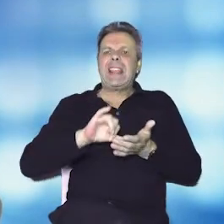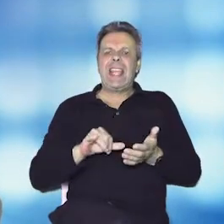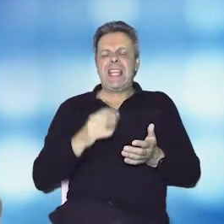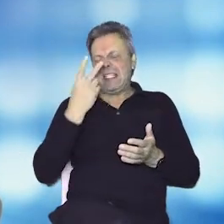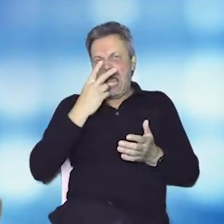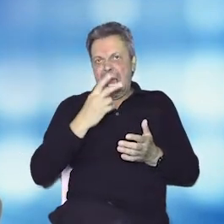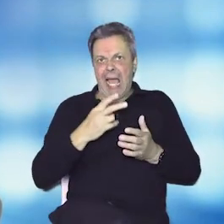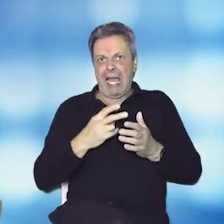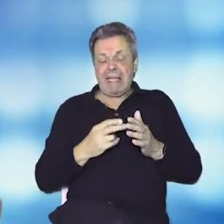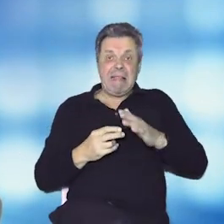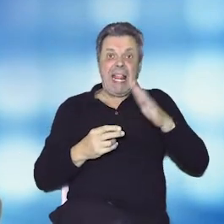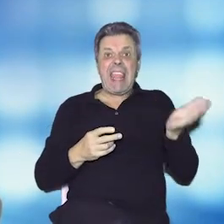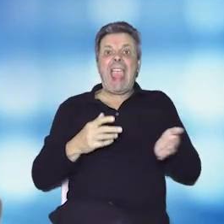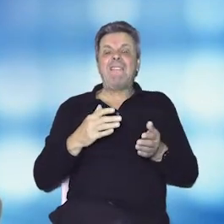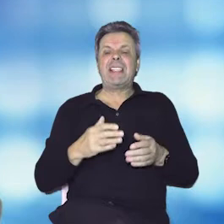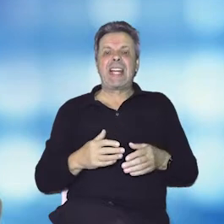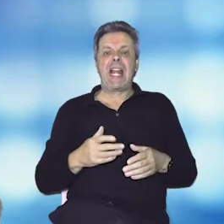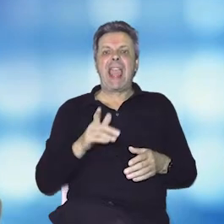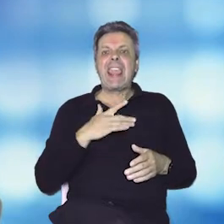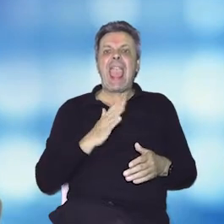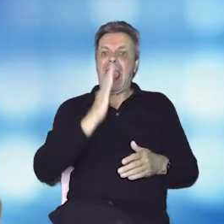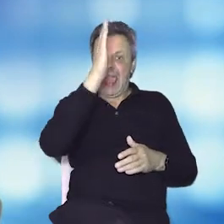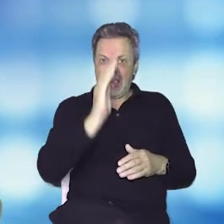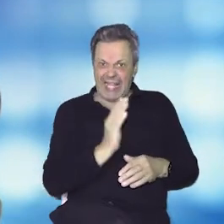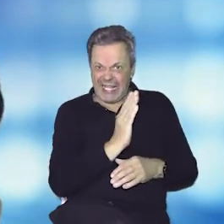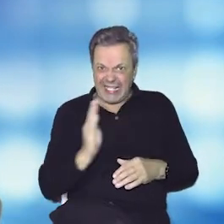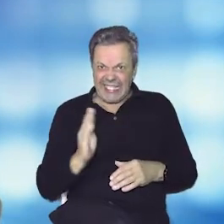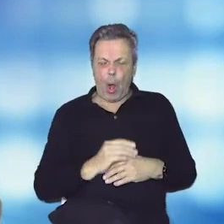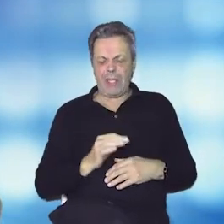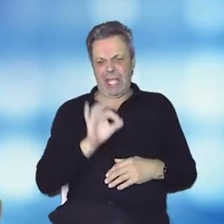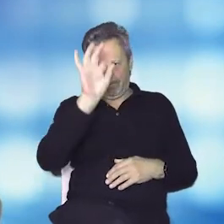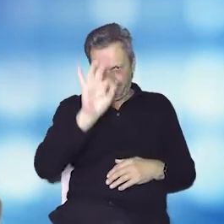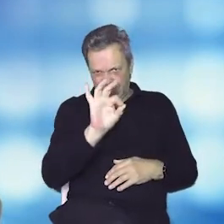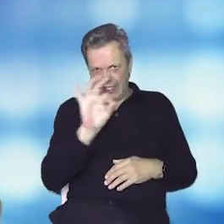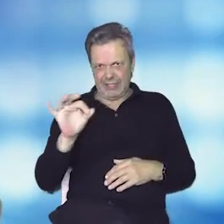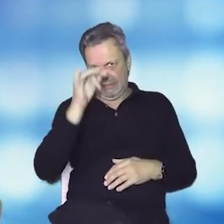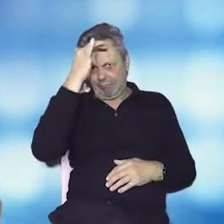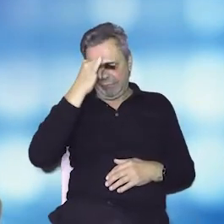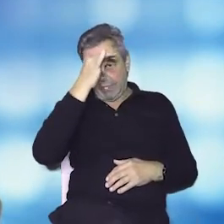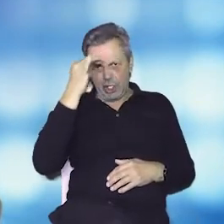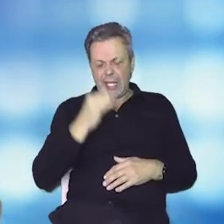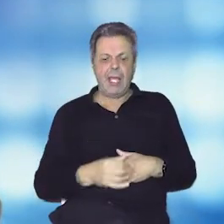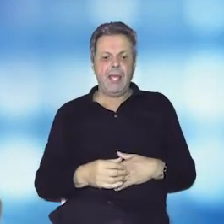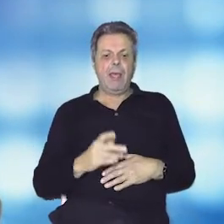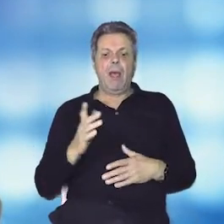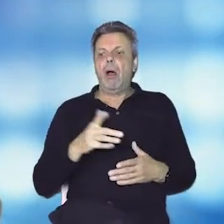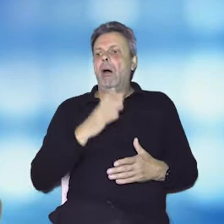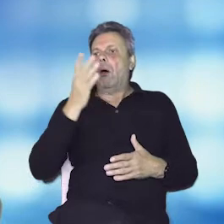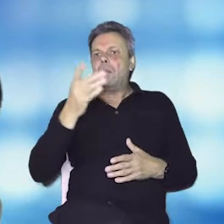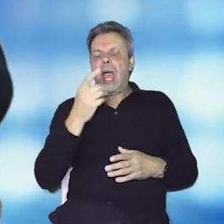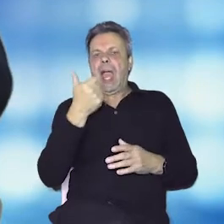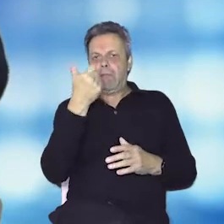lijeve strane, se nalazi krstionica. Tako je. I onda se odlazi na